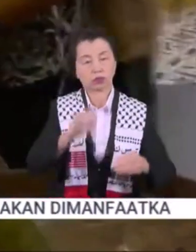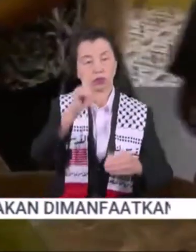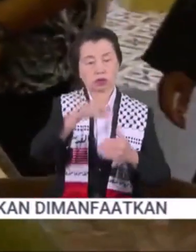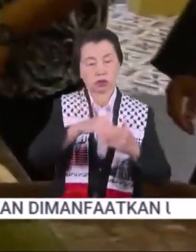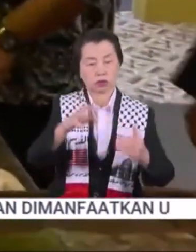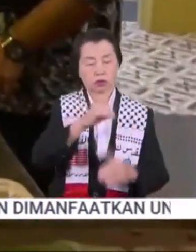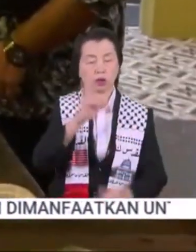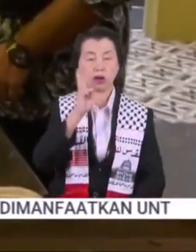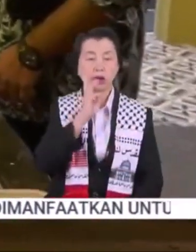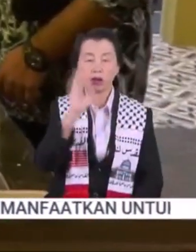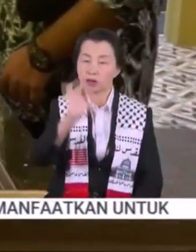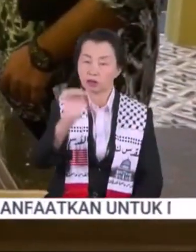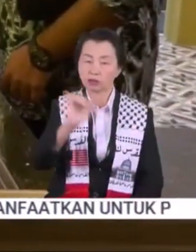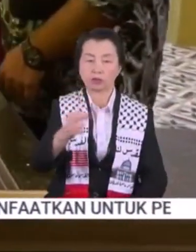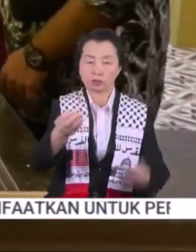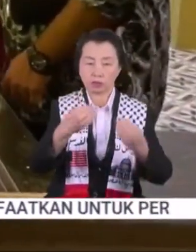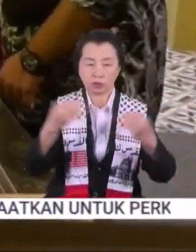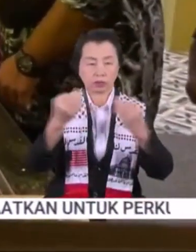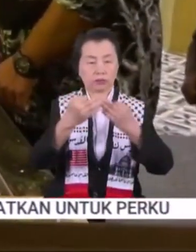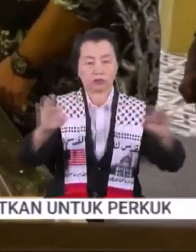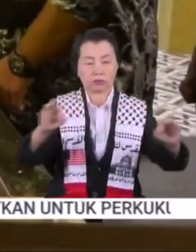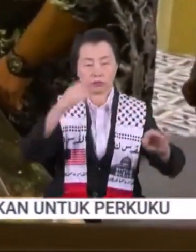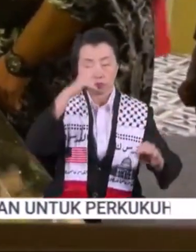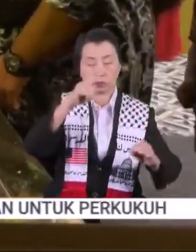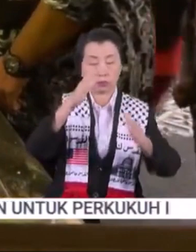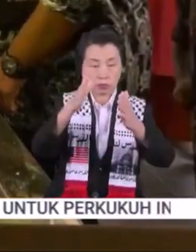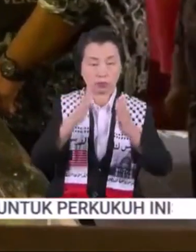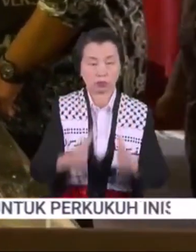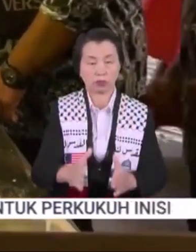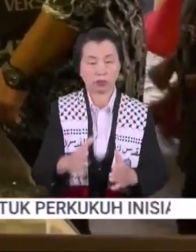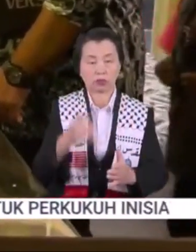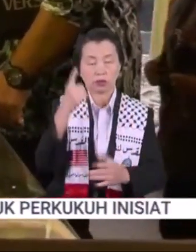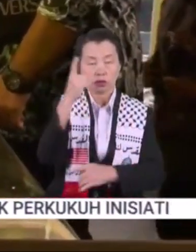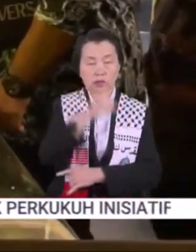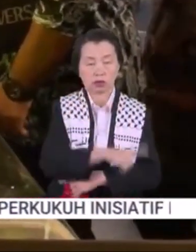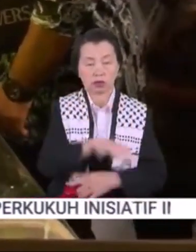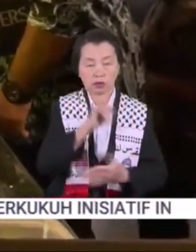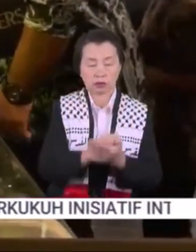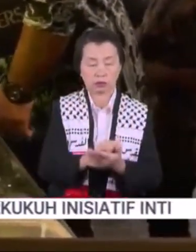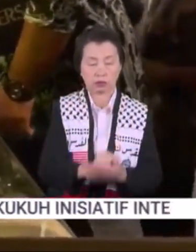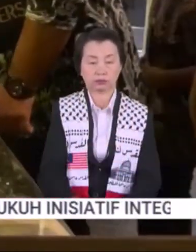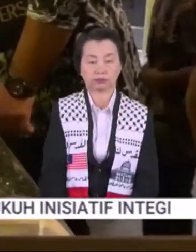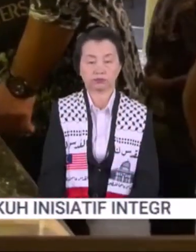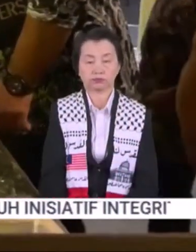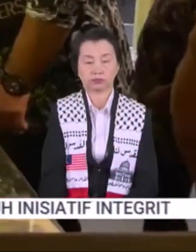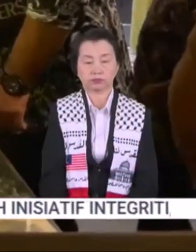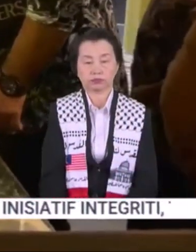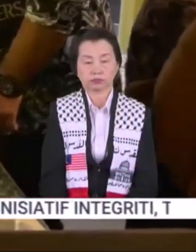air berperisa juga diberikan secara percuma kepada pelanggan pada hari berkenaan.